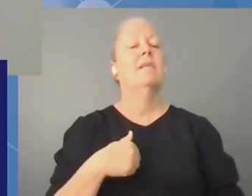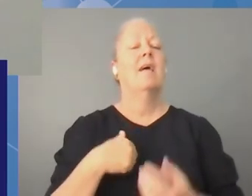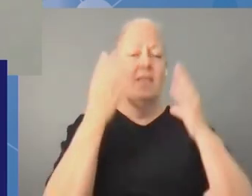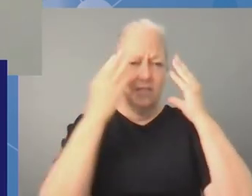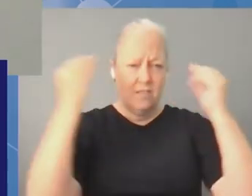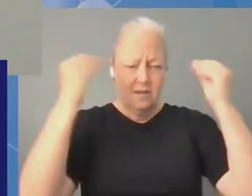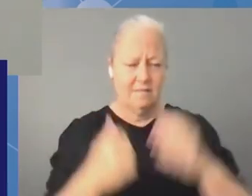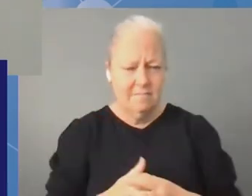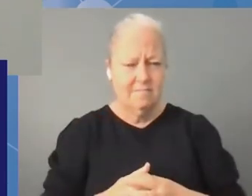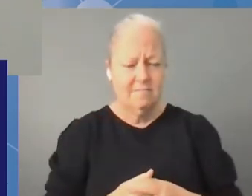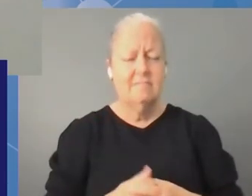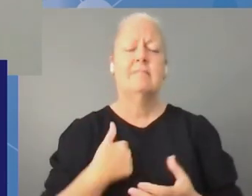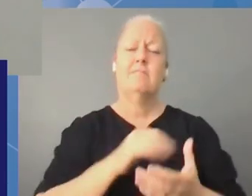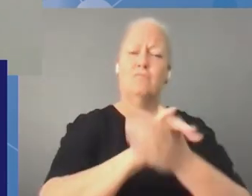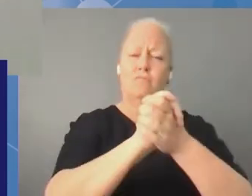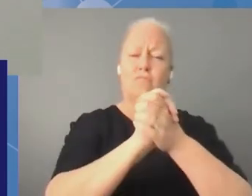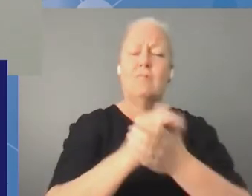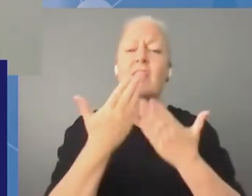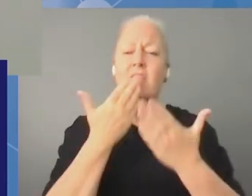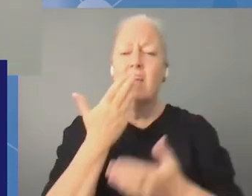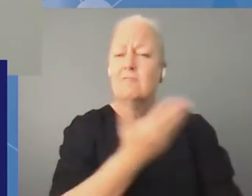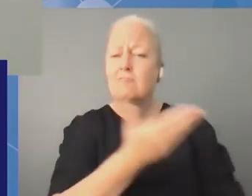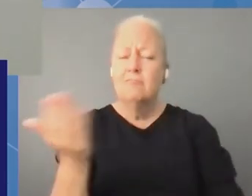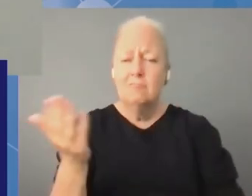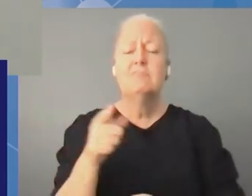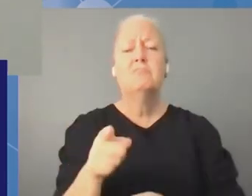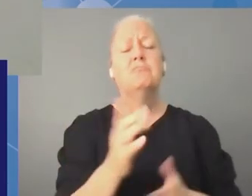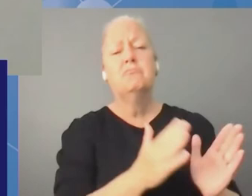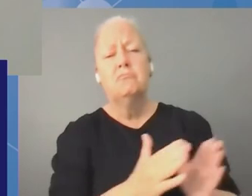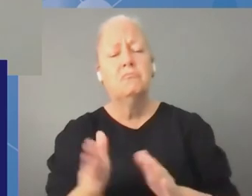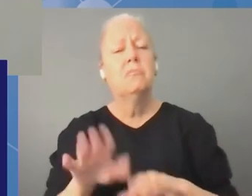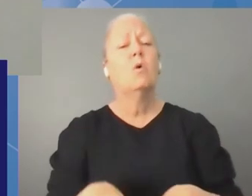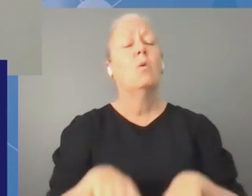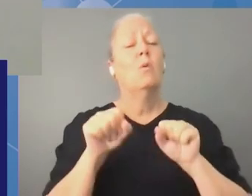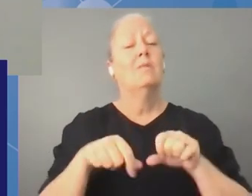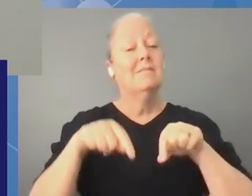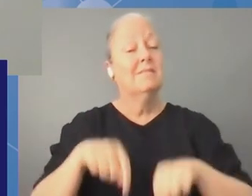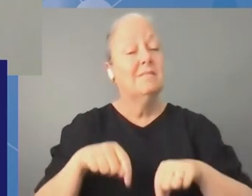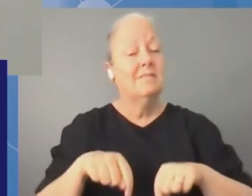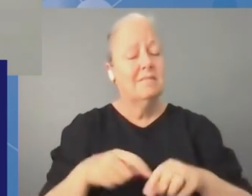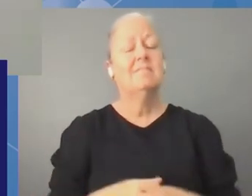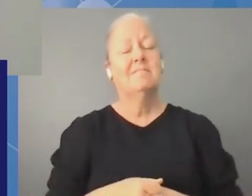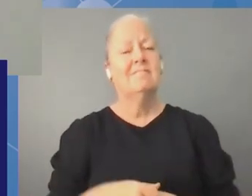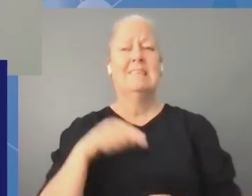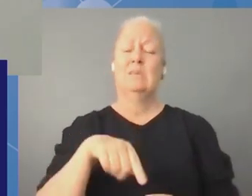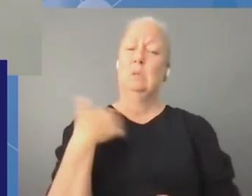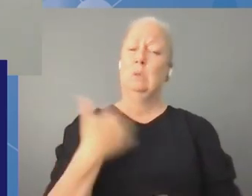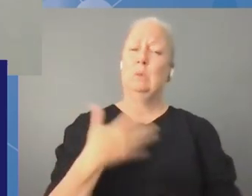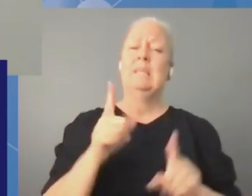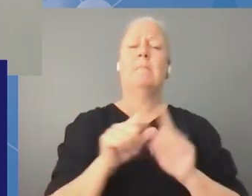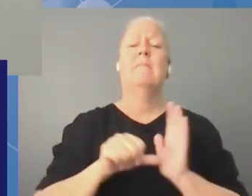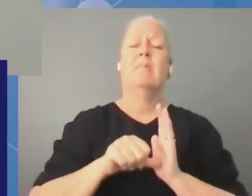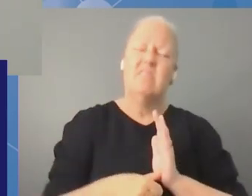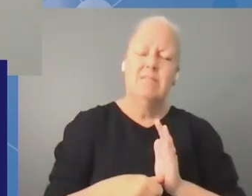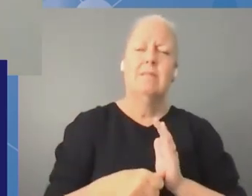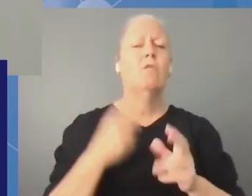好，我是来自荷兰的吧，首先是要祝贺主办方组织这个伦敦在用这个混